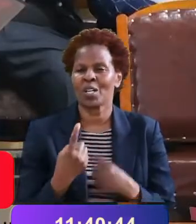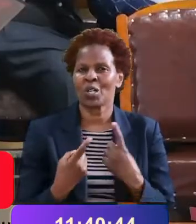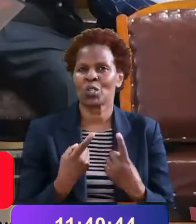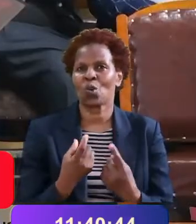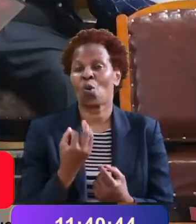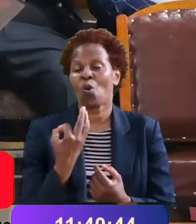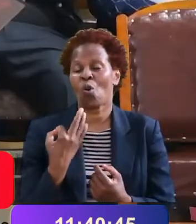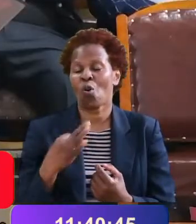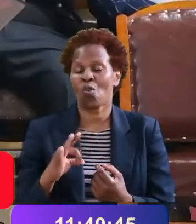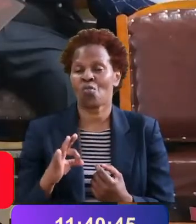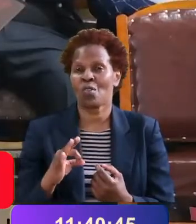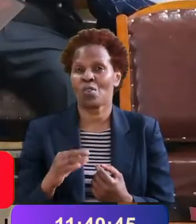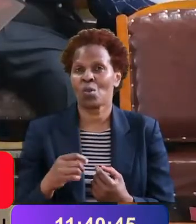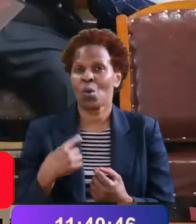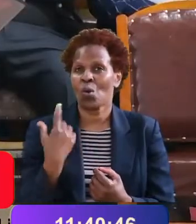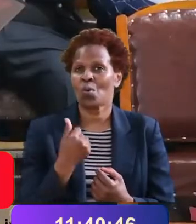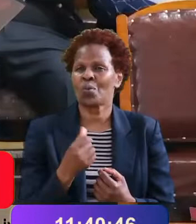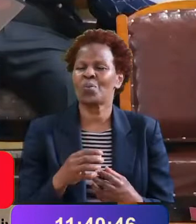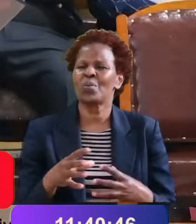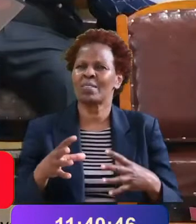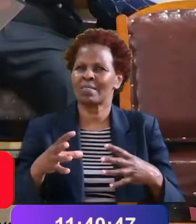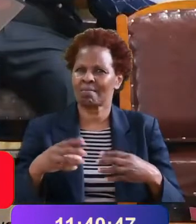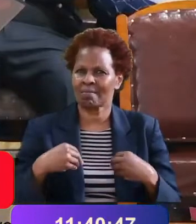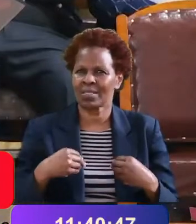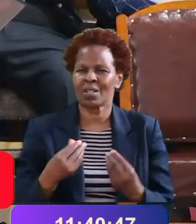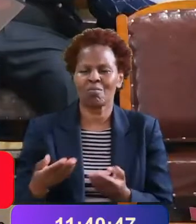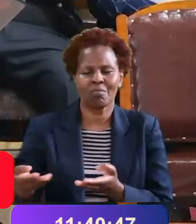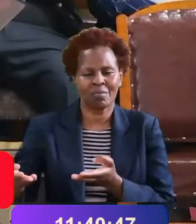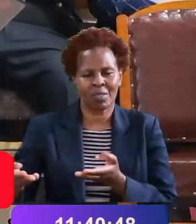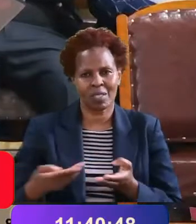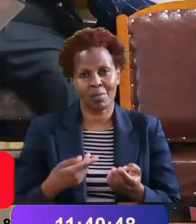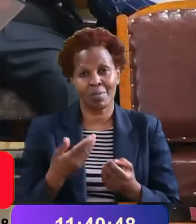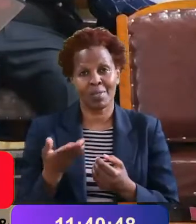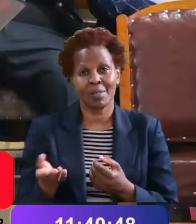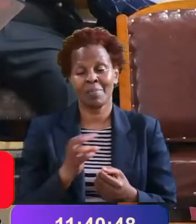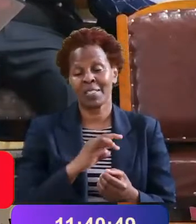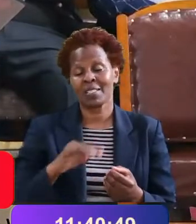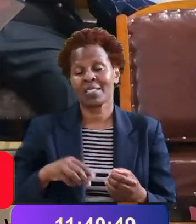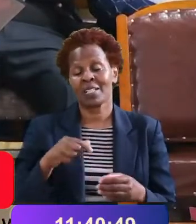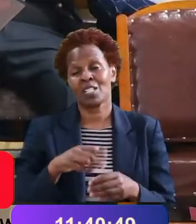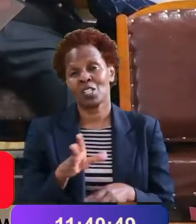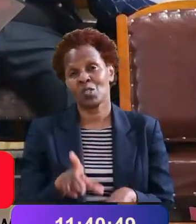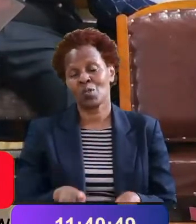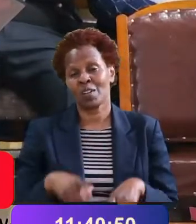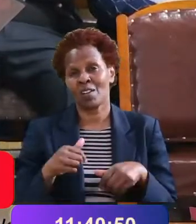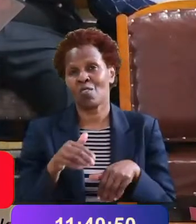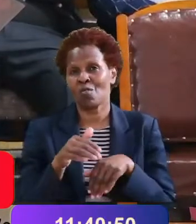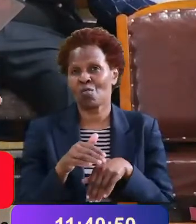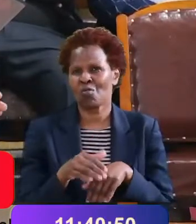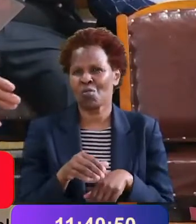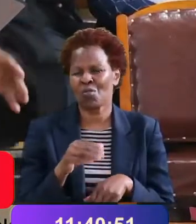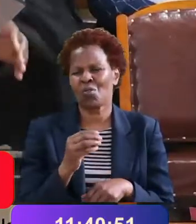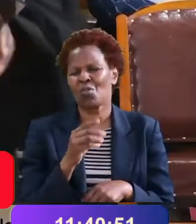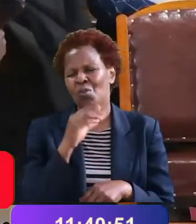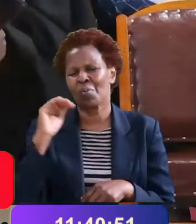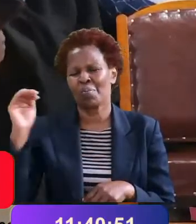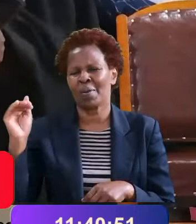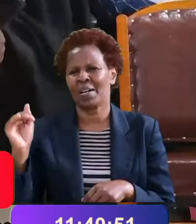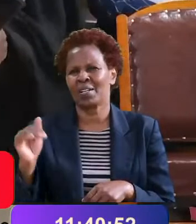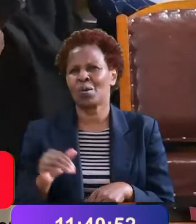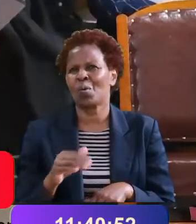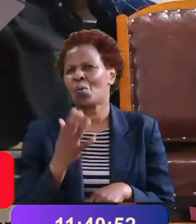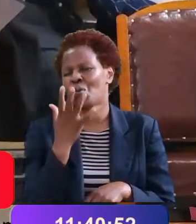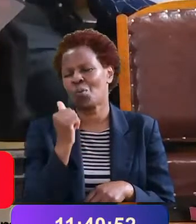Masihi ambaye tunaambiwa tumkaribishe katika maisha yetu. Tunataka kufuata binadamu.